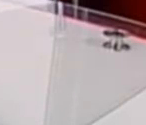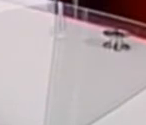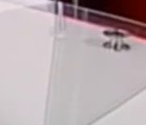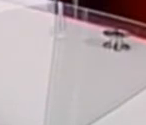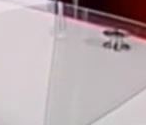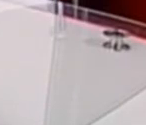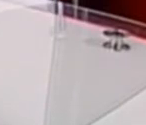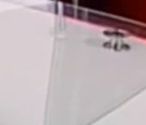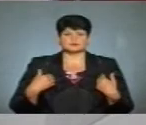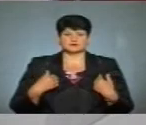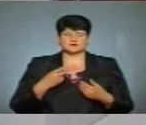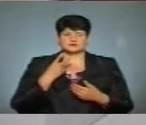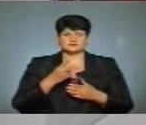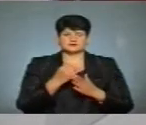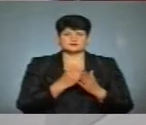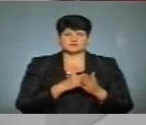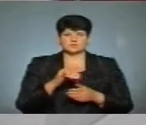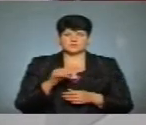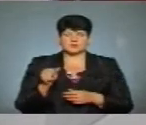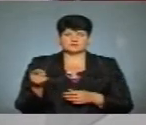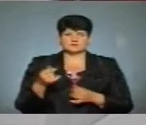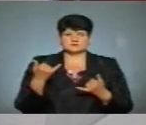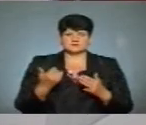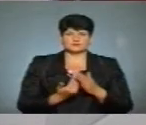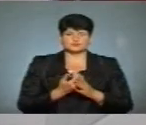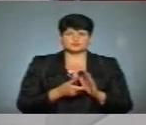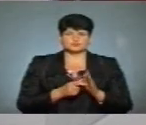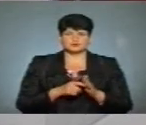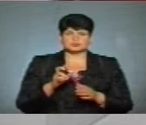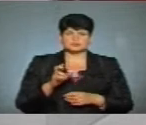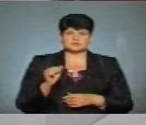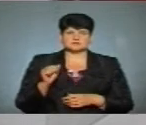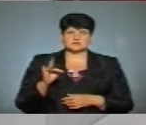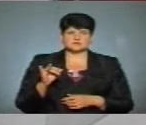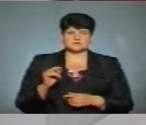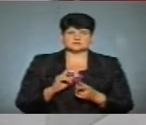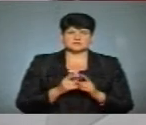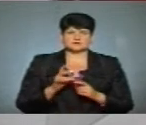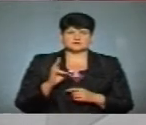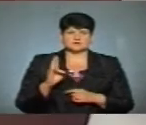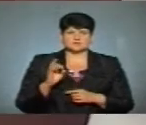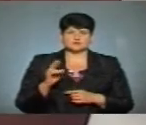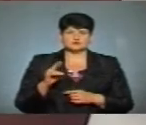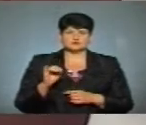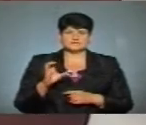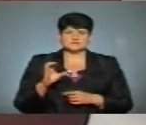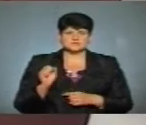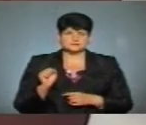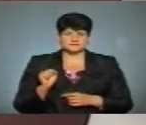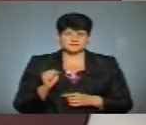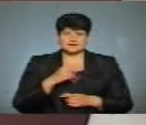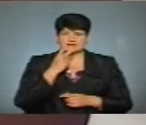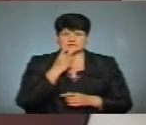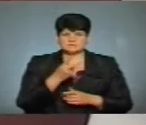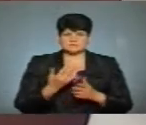Вітаю глядачів телеканалу ЮА Тернопіль. В ефірі новини у студії Богдана Сарабун, сурдопереклад Надія Коцовська.